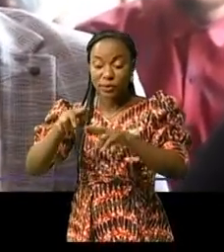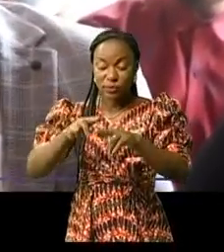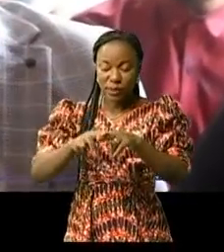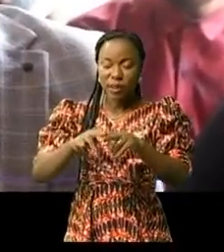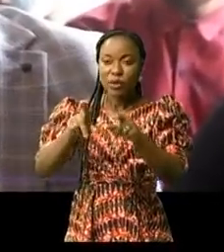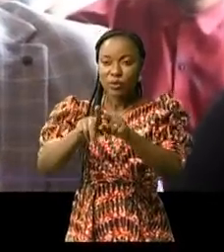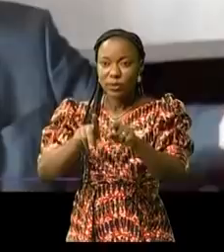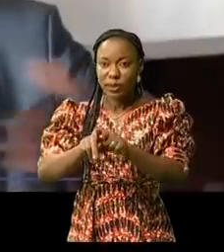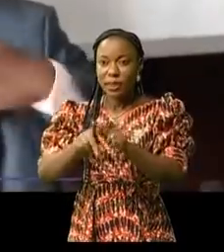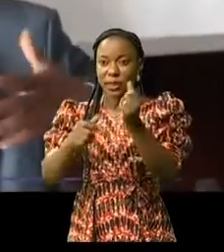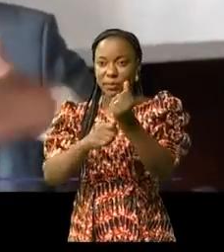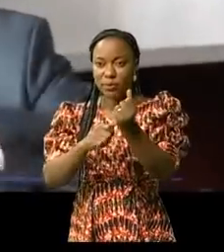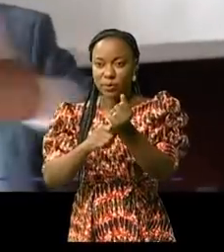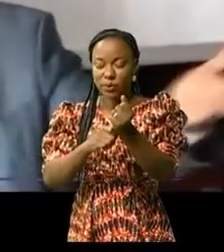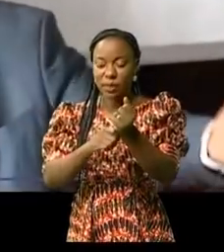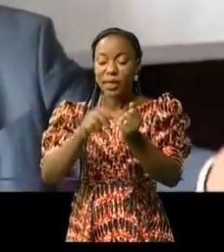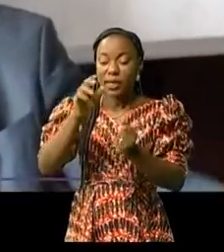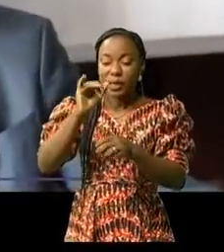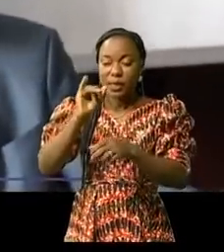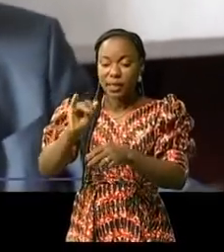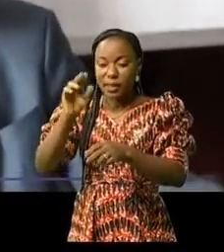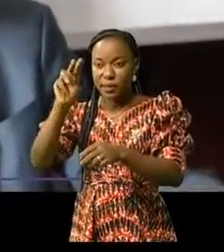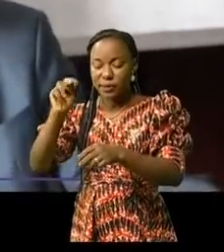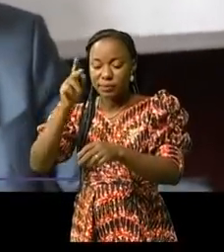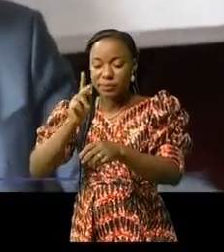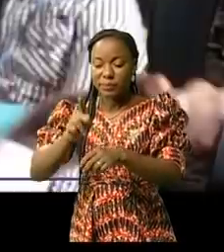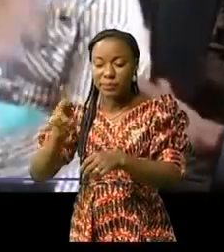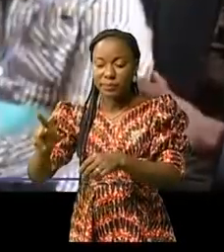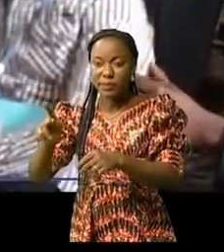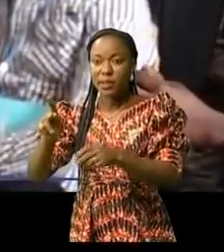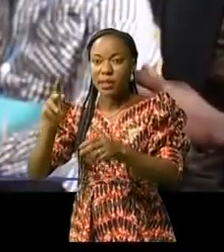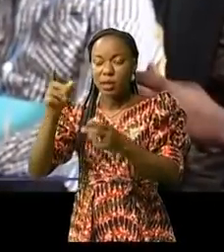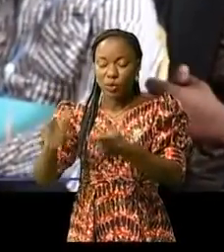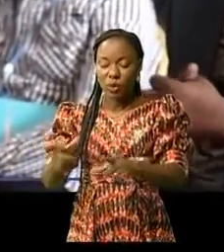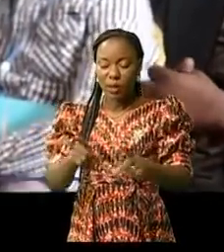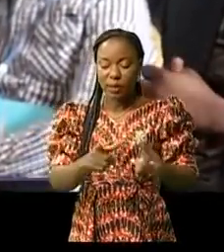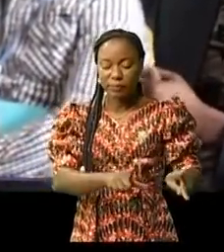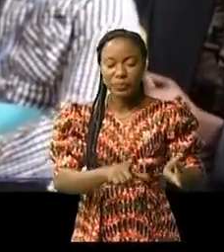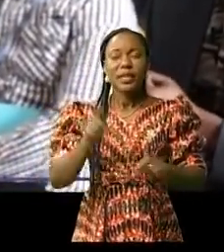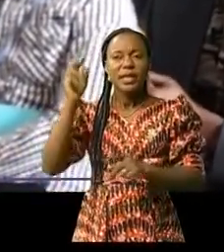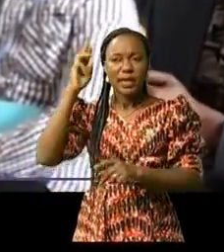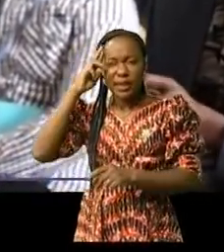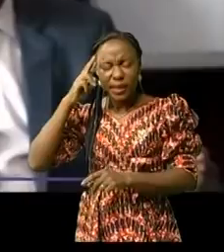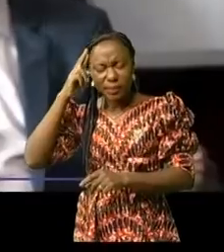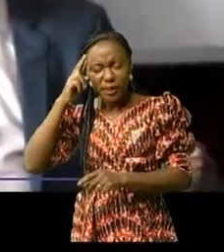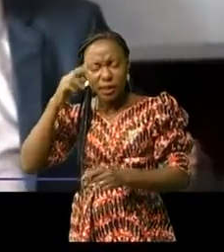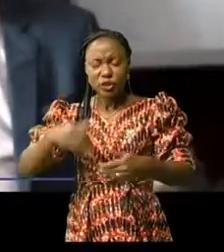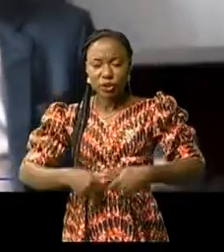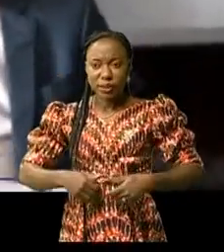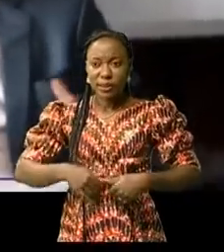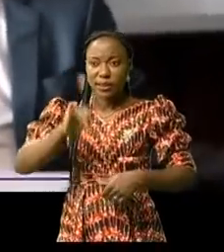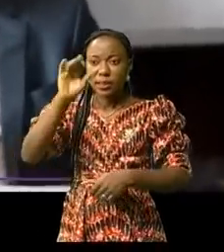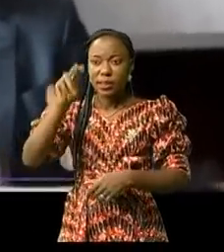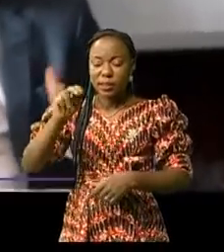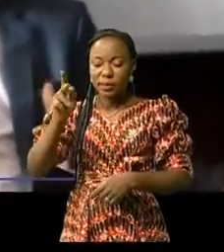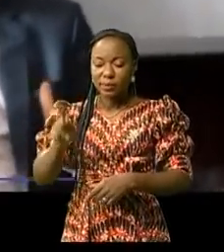pelloux à la ban il a au cours de ces séances de travail rappeler aux cadres et agents la jeunesse des liens pp tout en